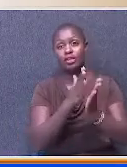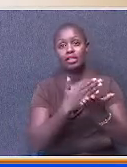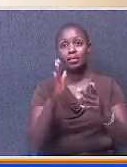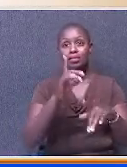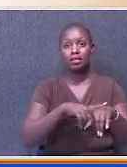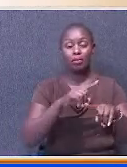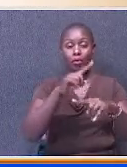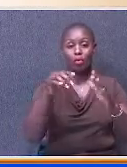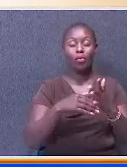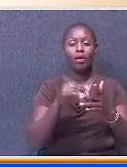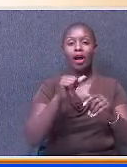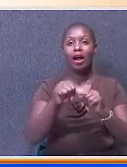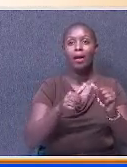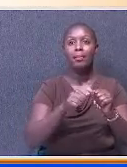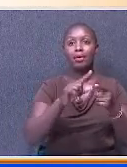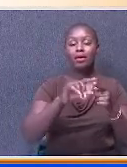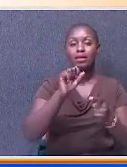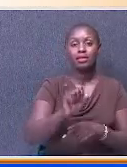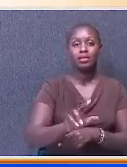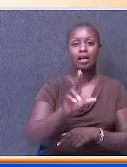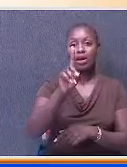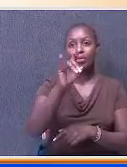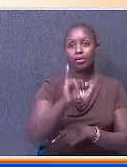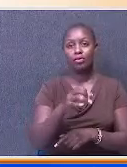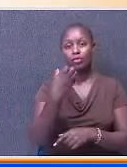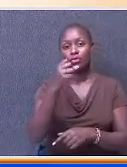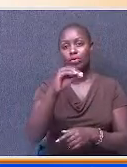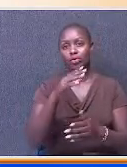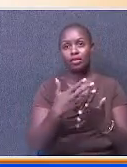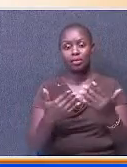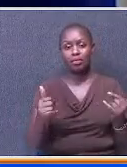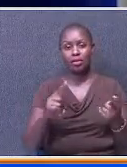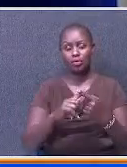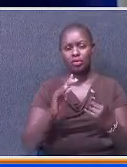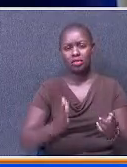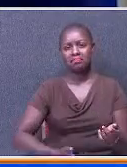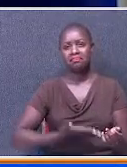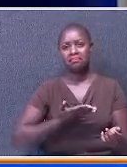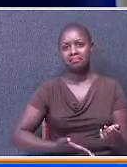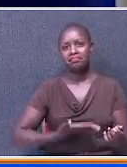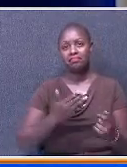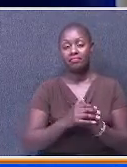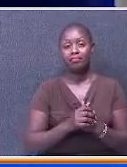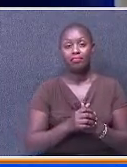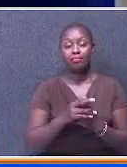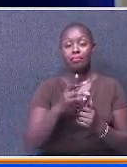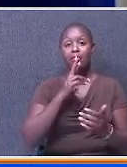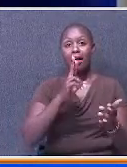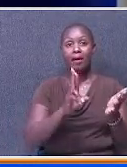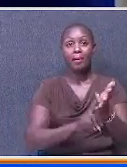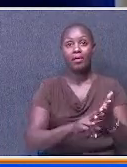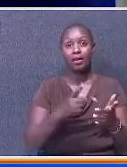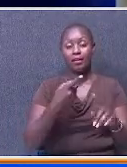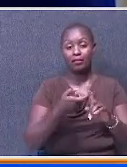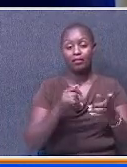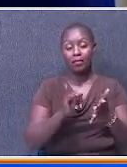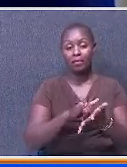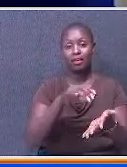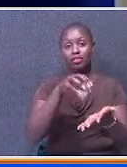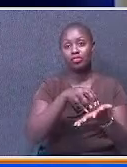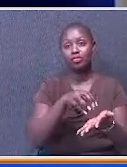the Saudi Arabian wars were really heated up. Kwa hivyo ni kitu ambacho kiliniudhi sana. Wanahabari nchini ambao wamejipata katika hali ya